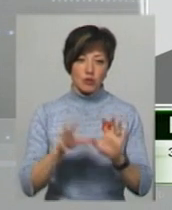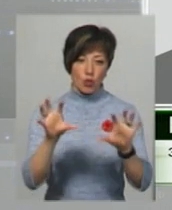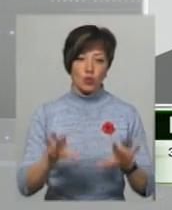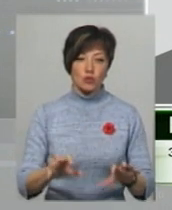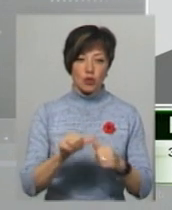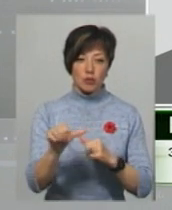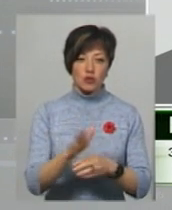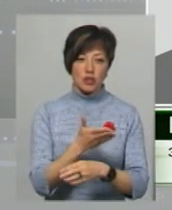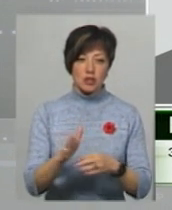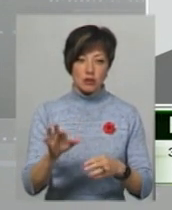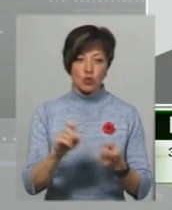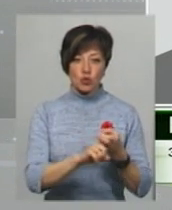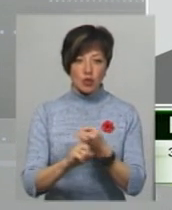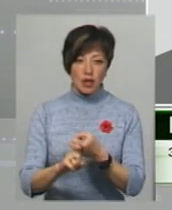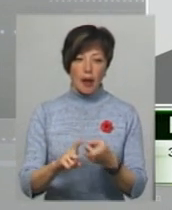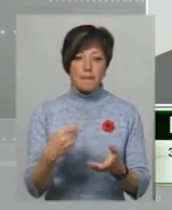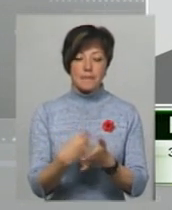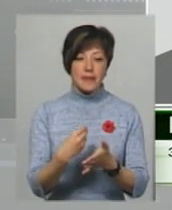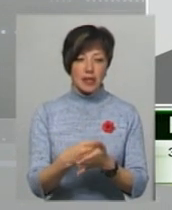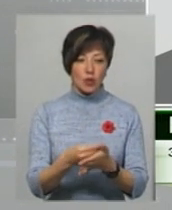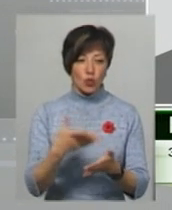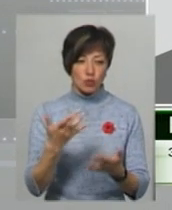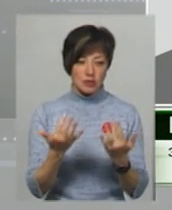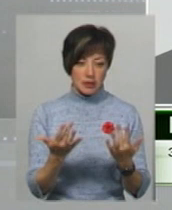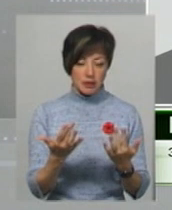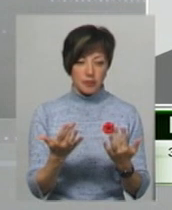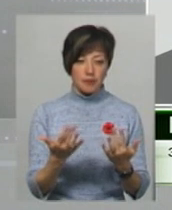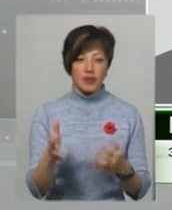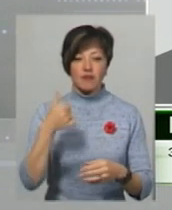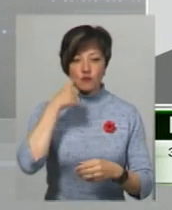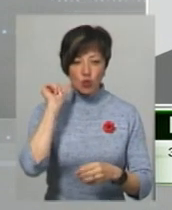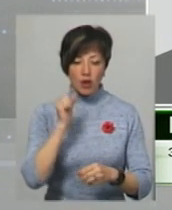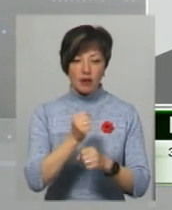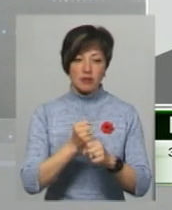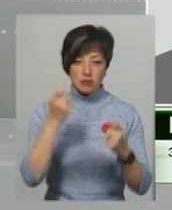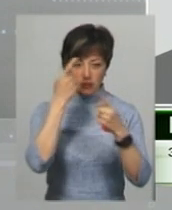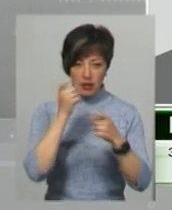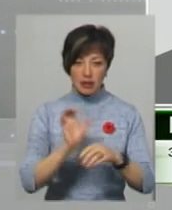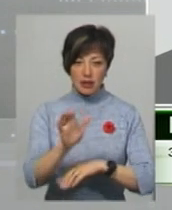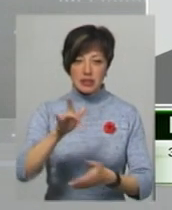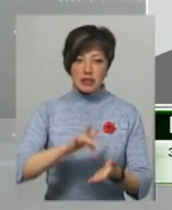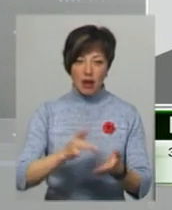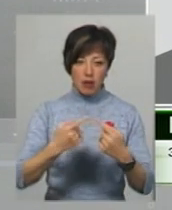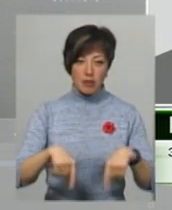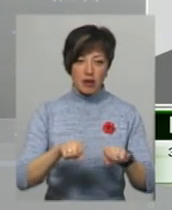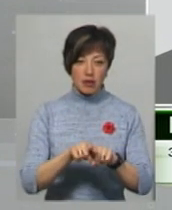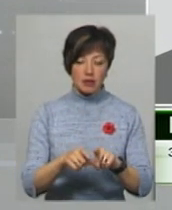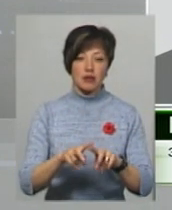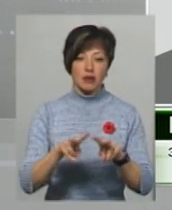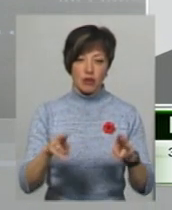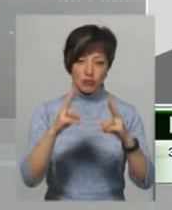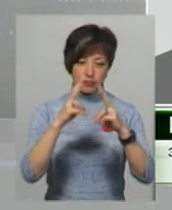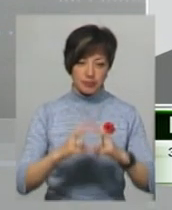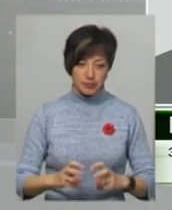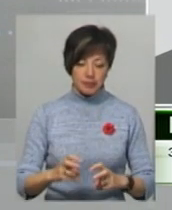кодексом, зокрема в частині, що стосується митної ціни. Вся ця інформація була опрацьована вчора ще, направлена в центральний апарат. От, центральний апарат також її